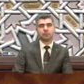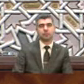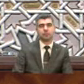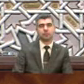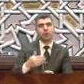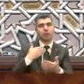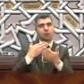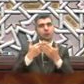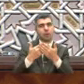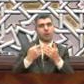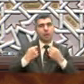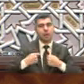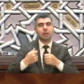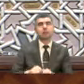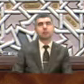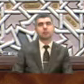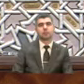شكرا السيده الرئيس.